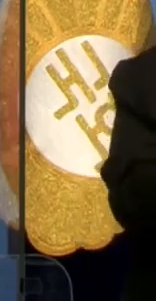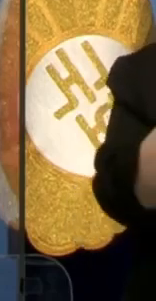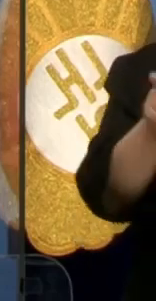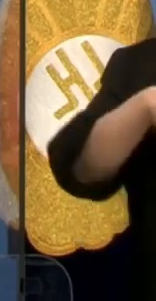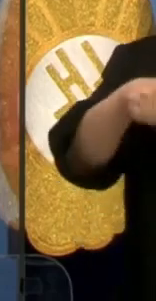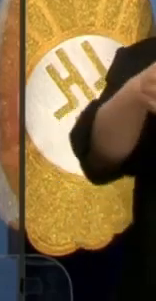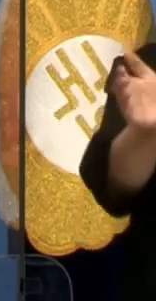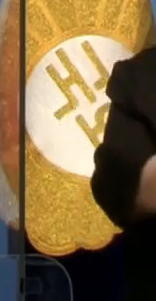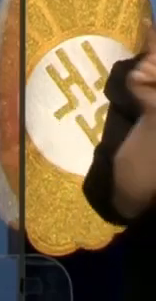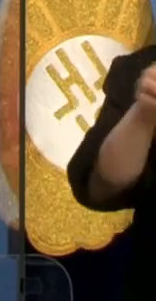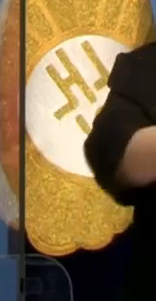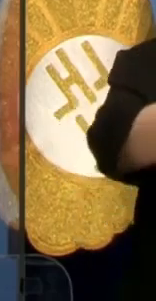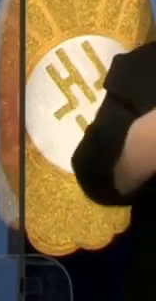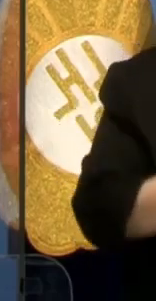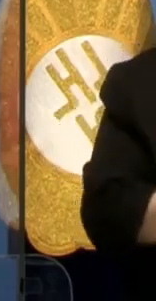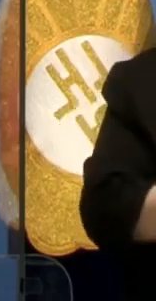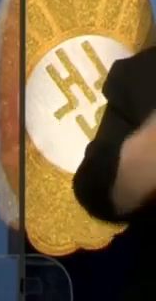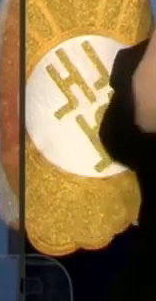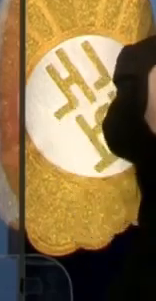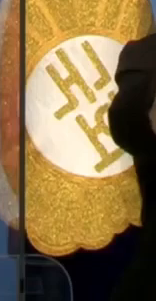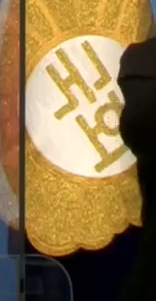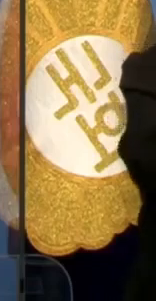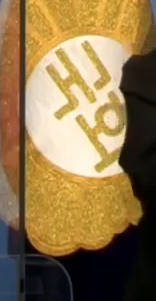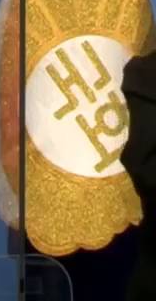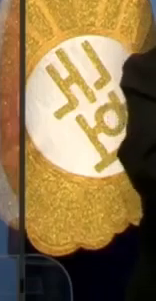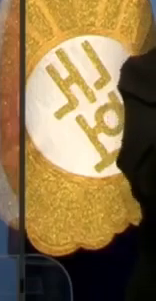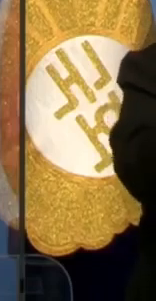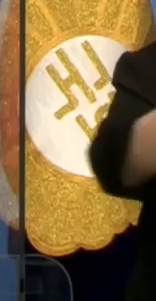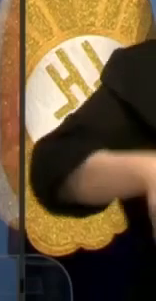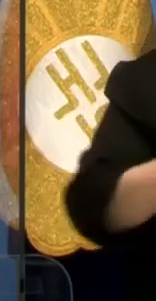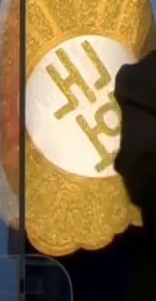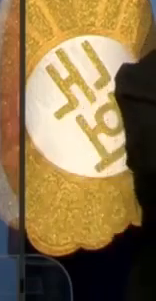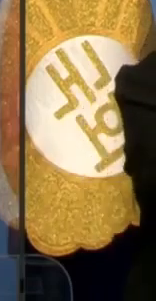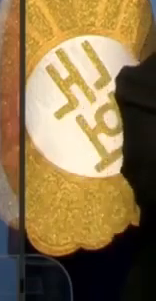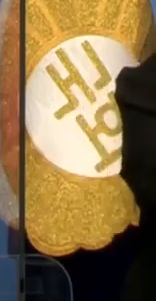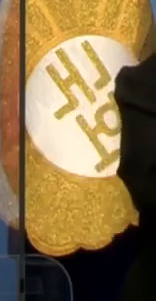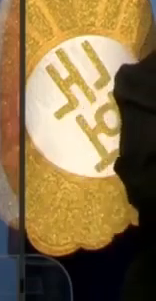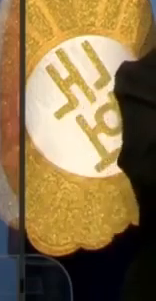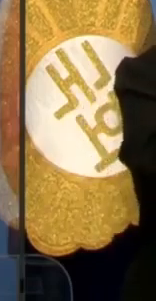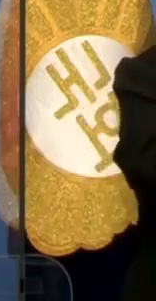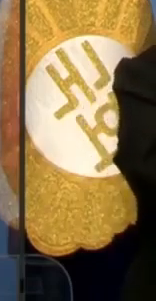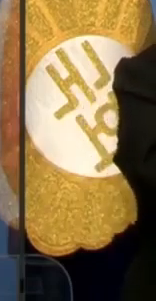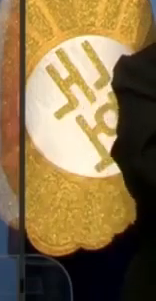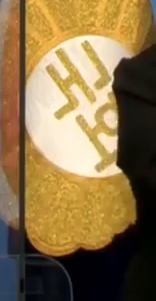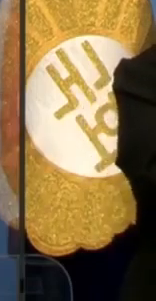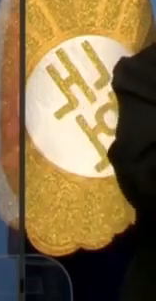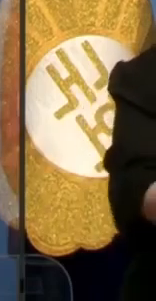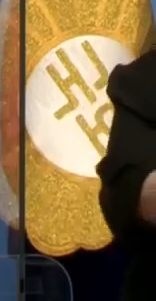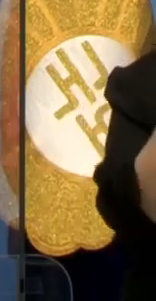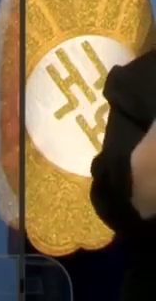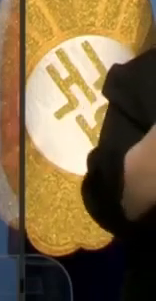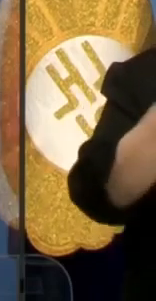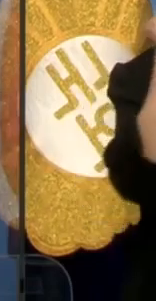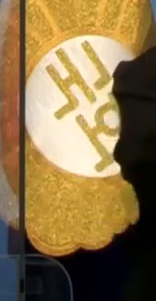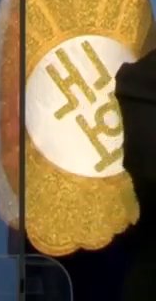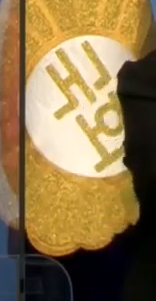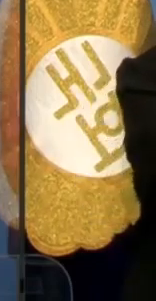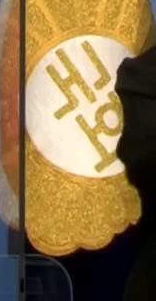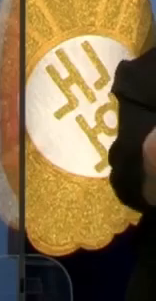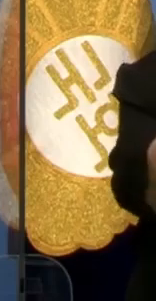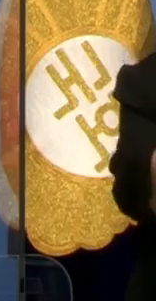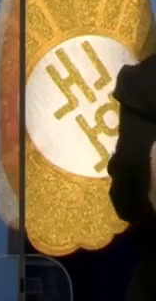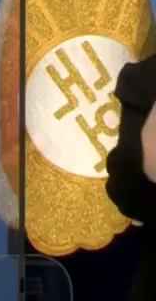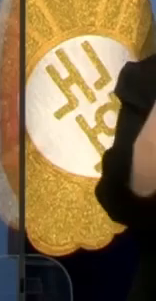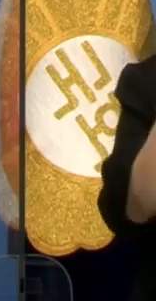일제히 입당이 감사원의 근간인 중립성을 무너뜨리는 반헌법적 행위라고 비난하고 나섰습니다. 그들이